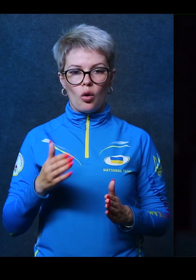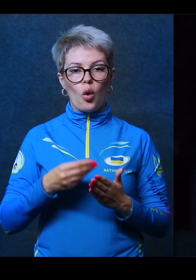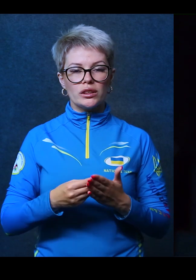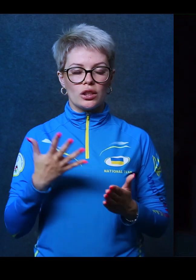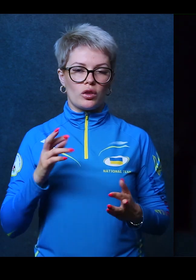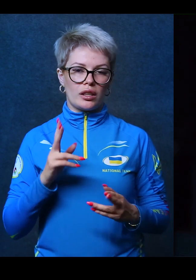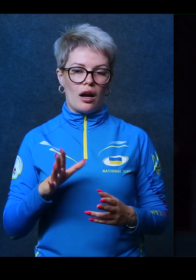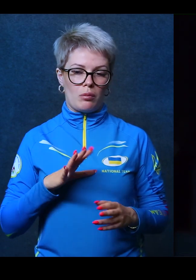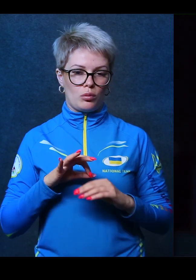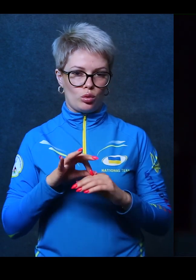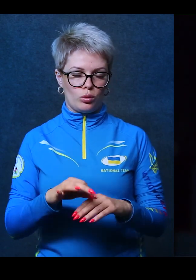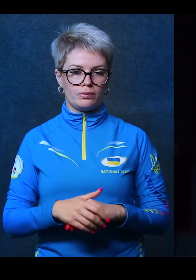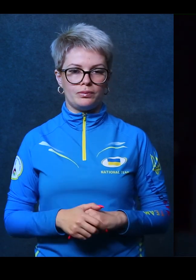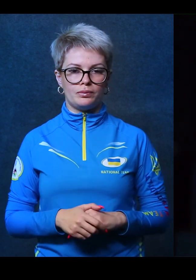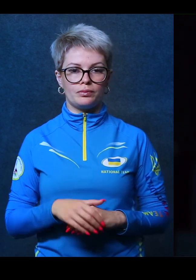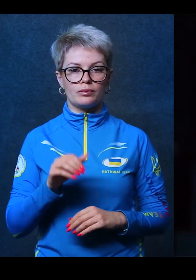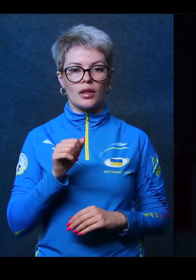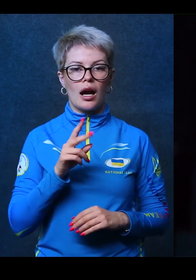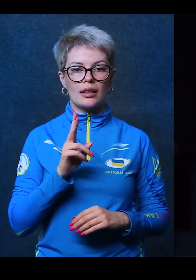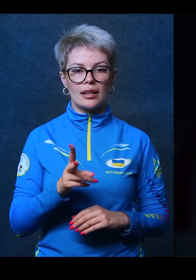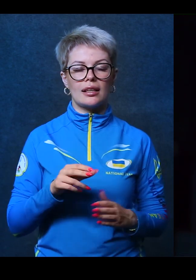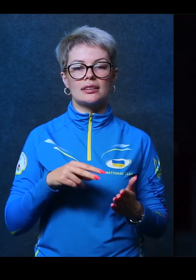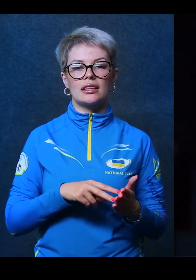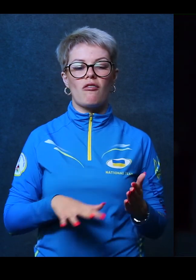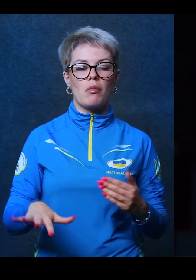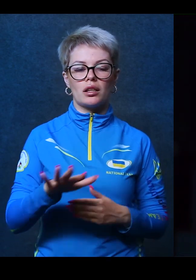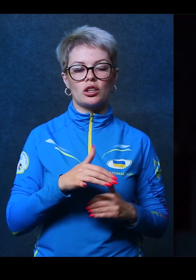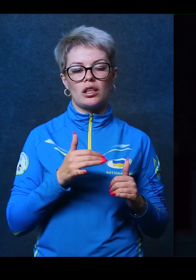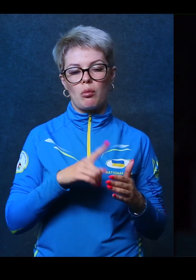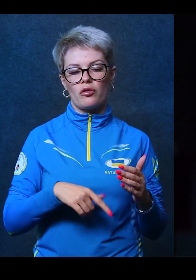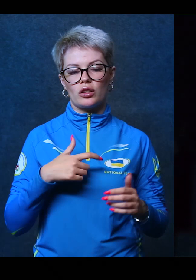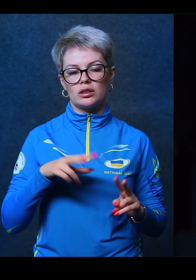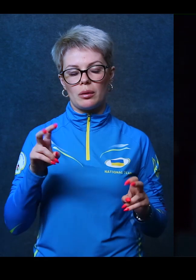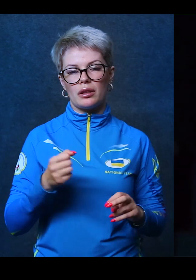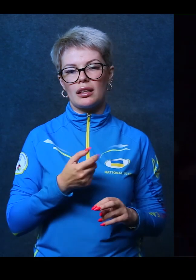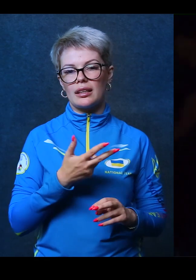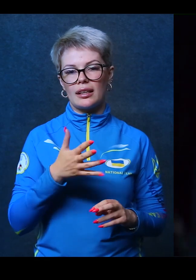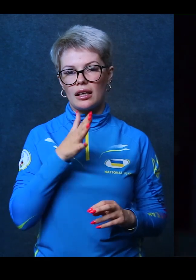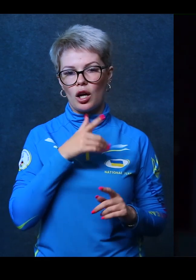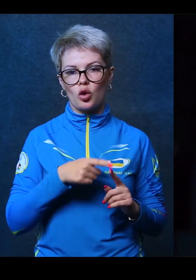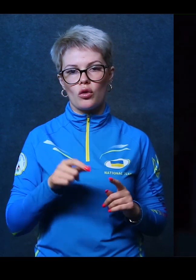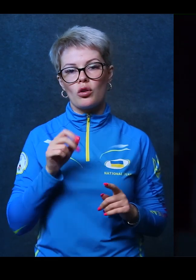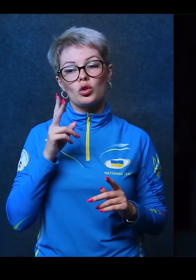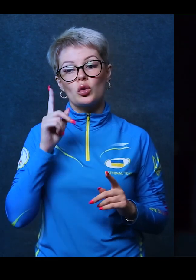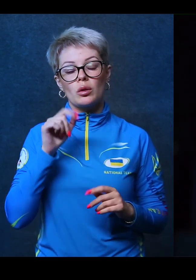оцінювати, як воно було. Артек став майданчиком для «Повіри себе» на декілька років. Хто знає, можливо, і Одеса